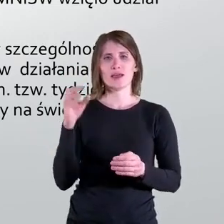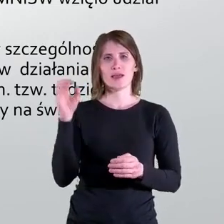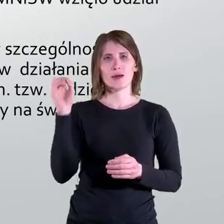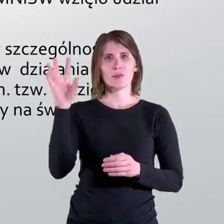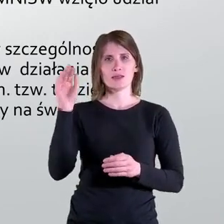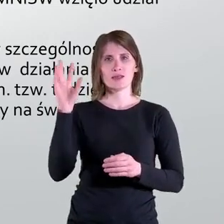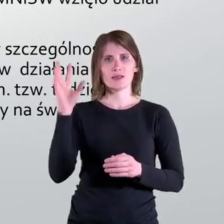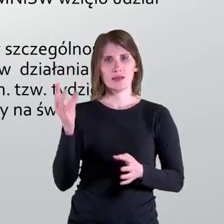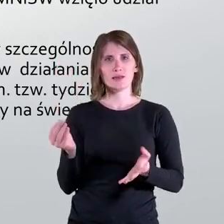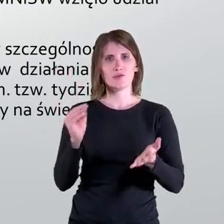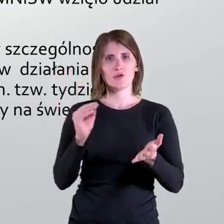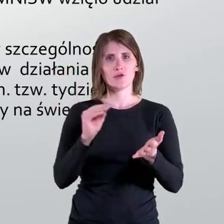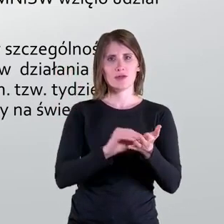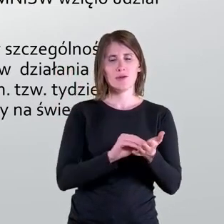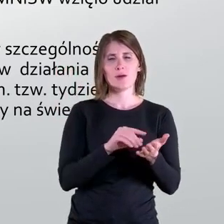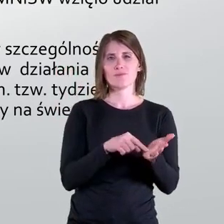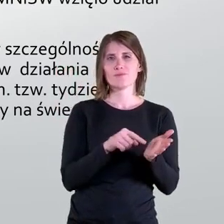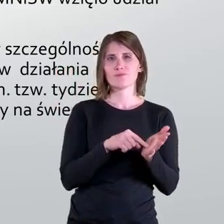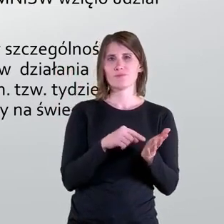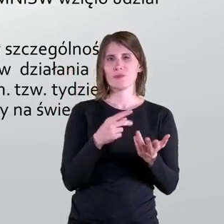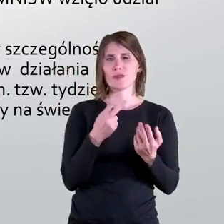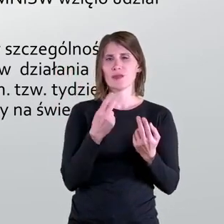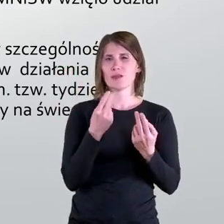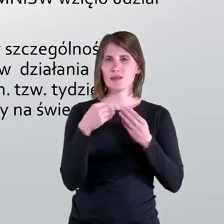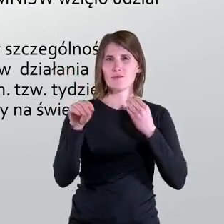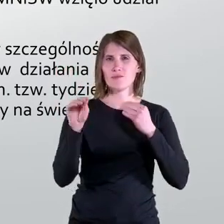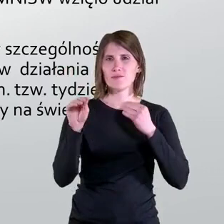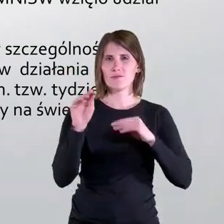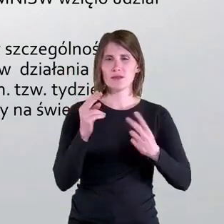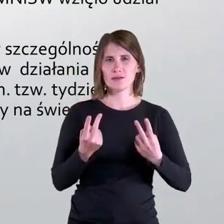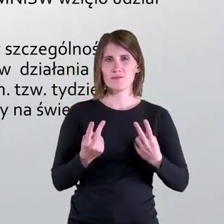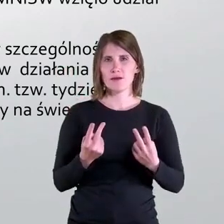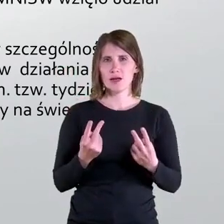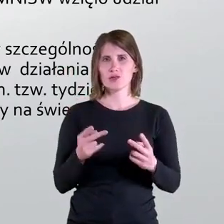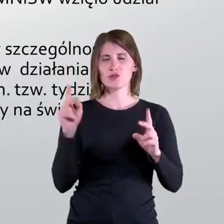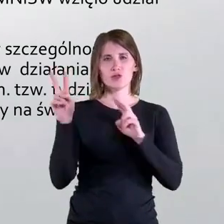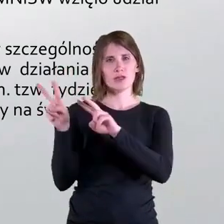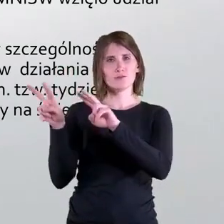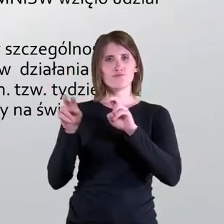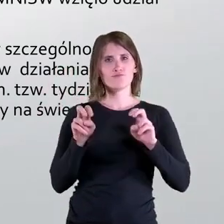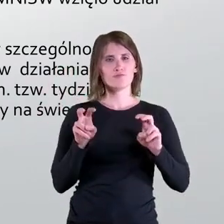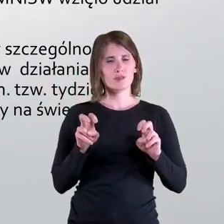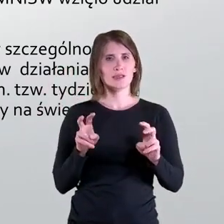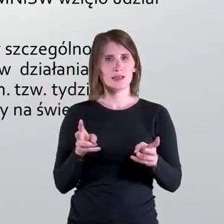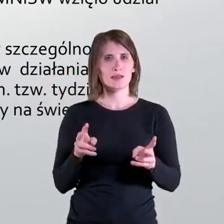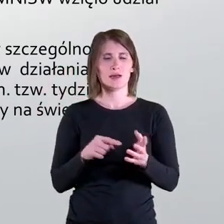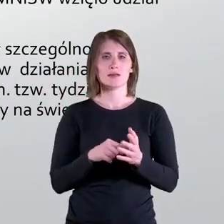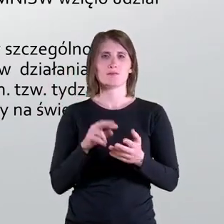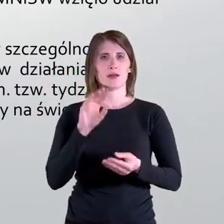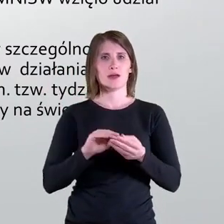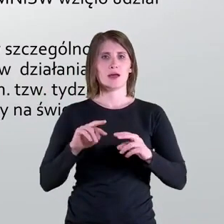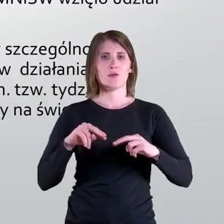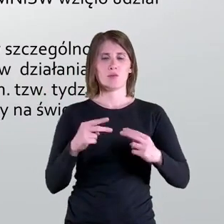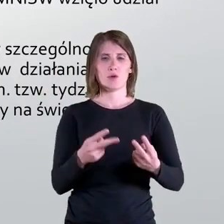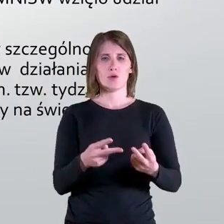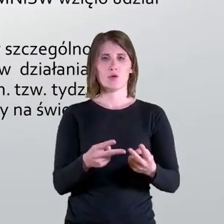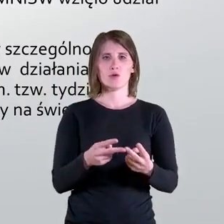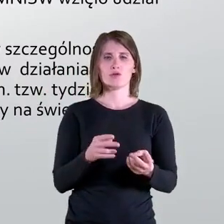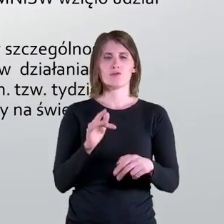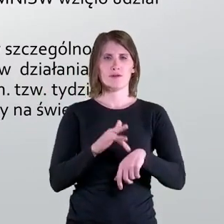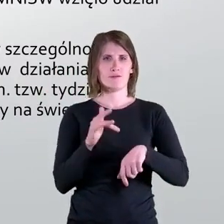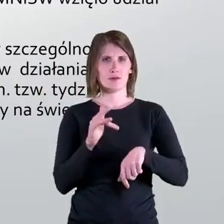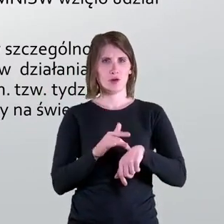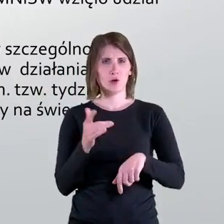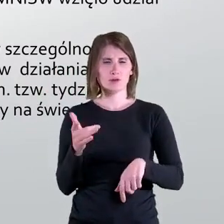prezentację takie kluczowe cytaty z tego raportu kluczowe